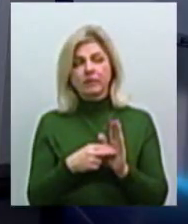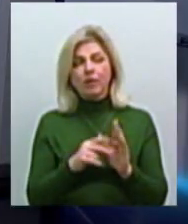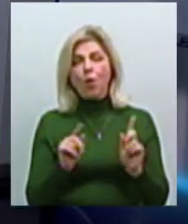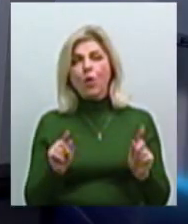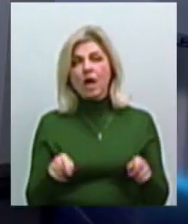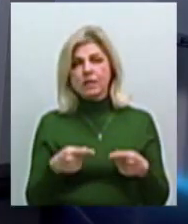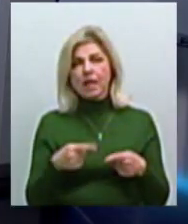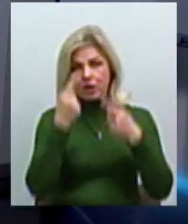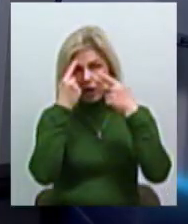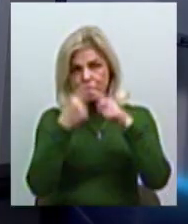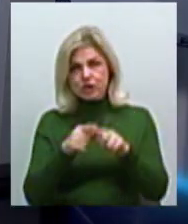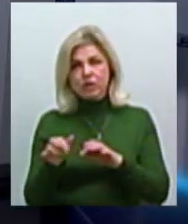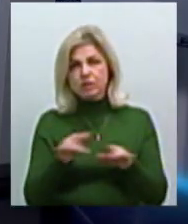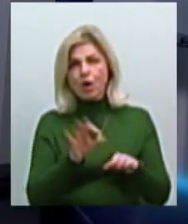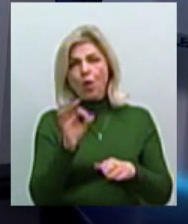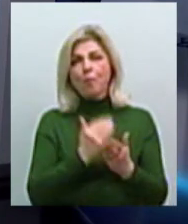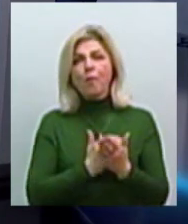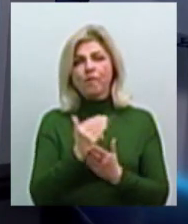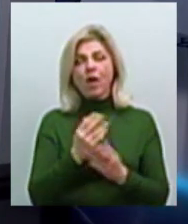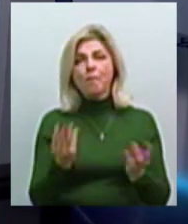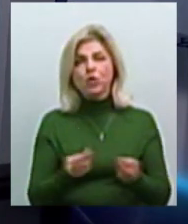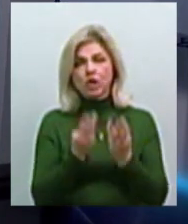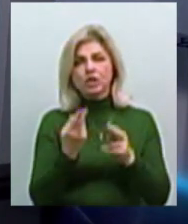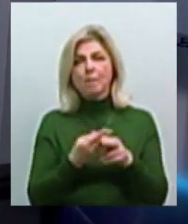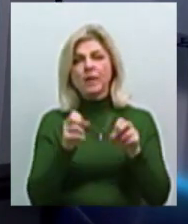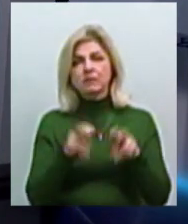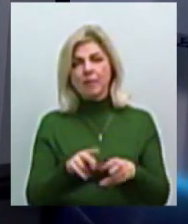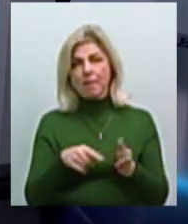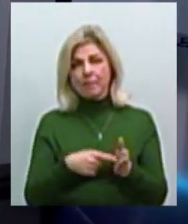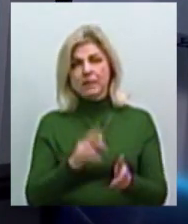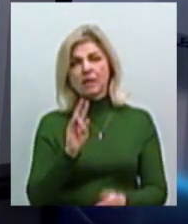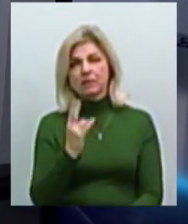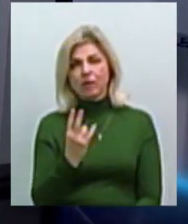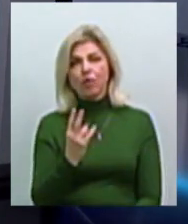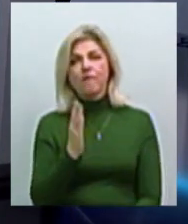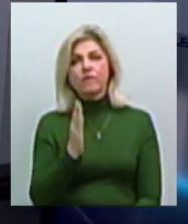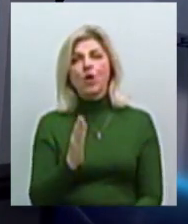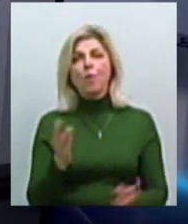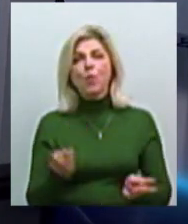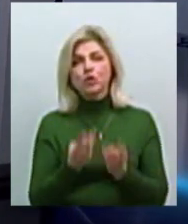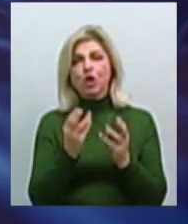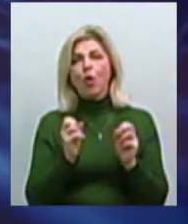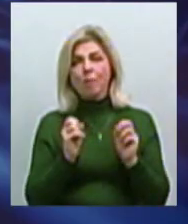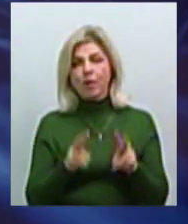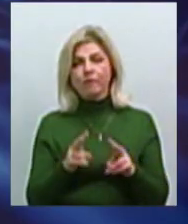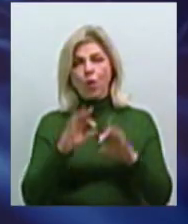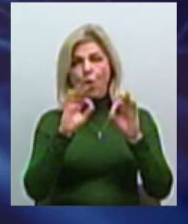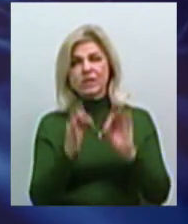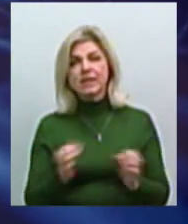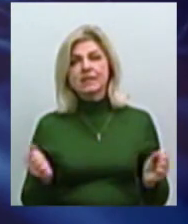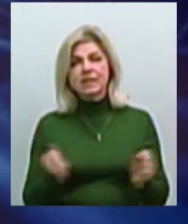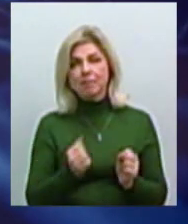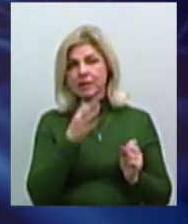організаційно-технічних заходів щодо підвищення пожежної безпеки у місті Миколаєві у пожеженебезпечний осінньо-зимовий